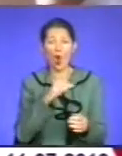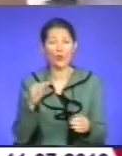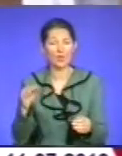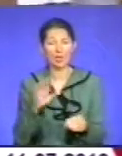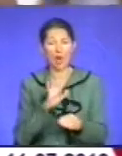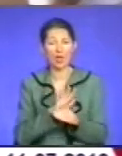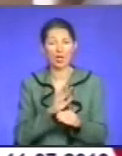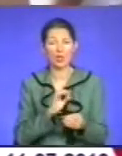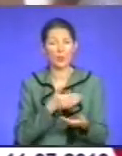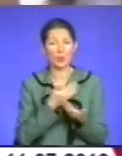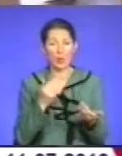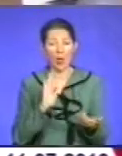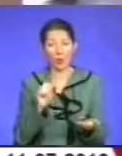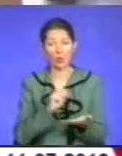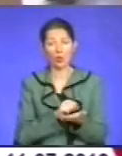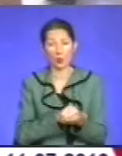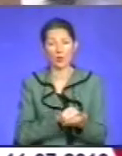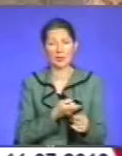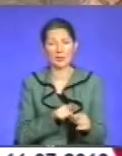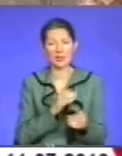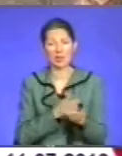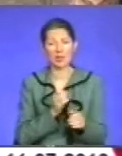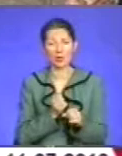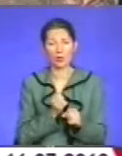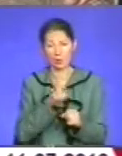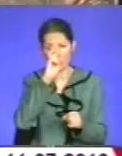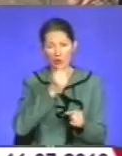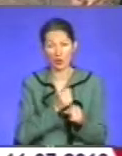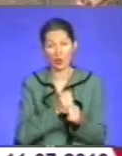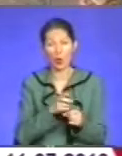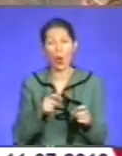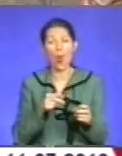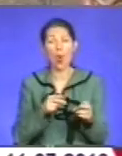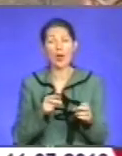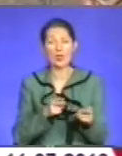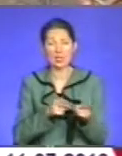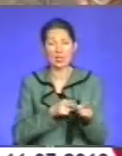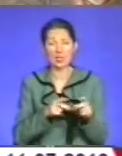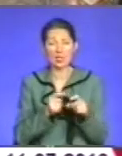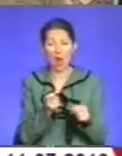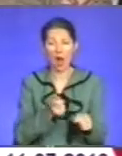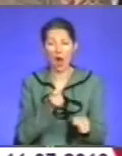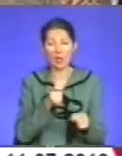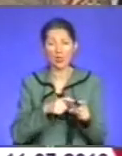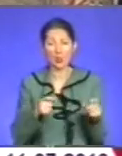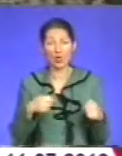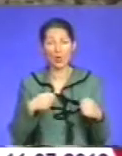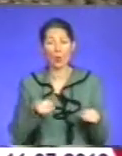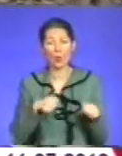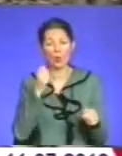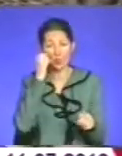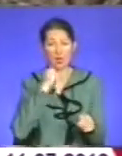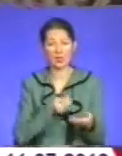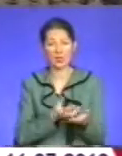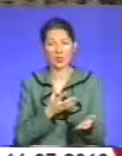кажемо. Буде документ, розумієте, це ж державна робота. У залізничних касах квитки поки що продають за старими цінами. Тернополяни про